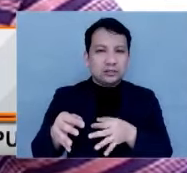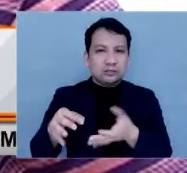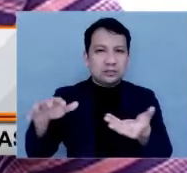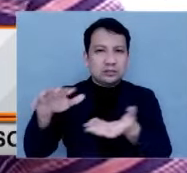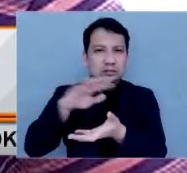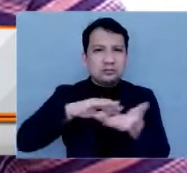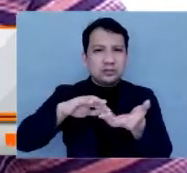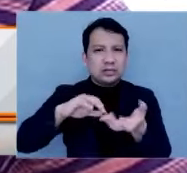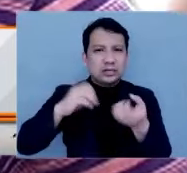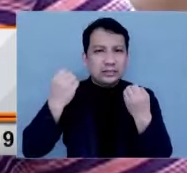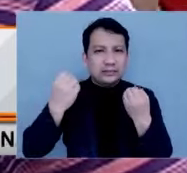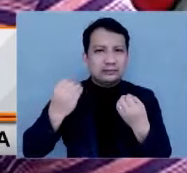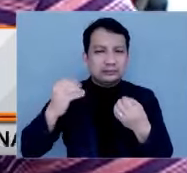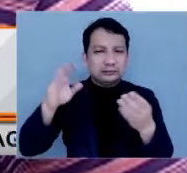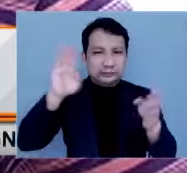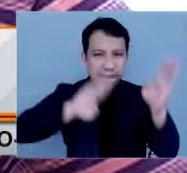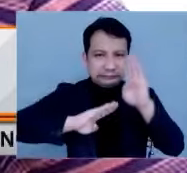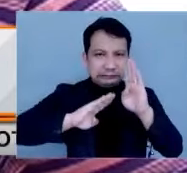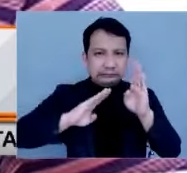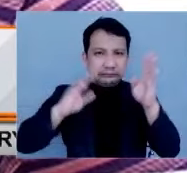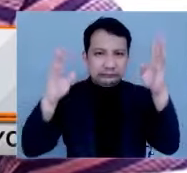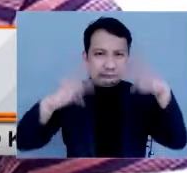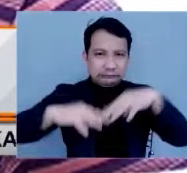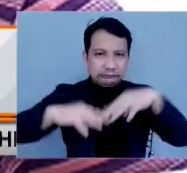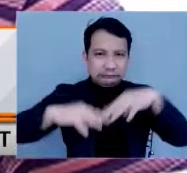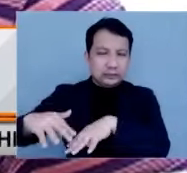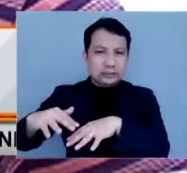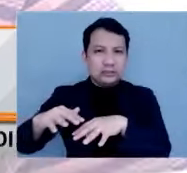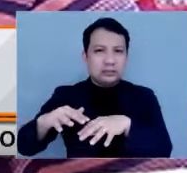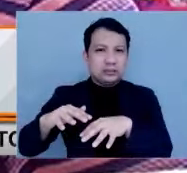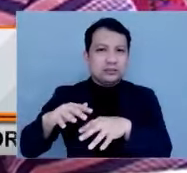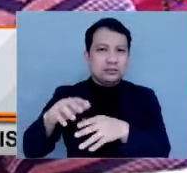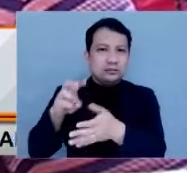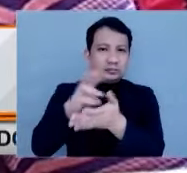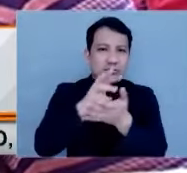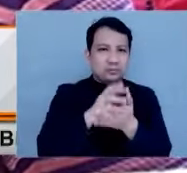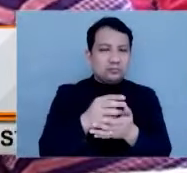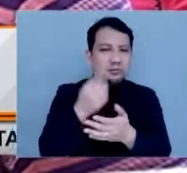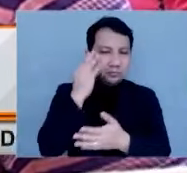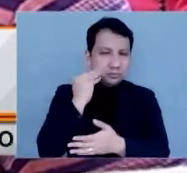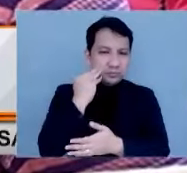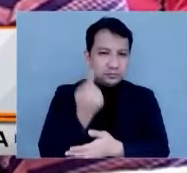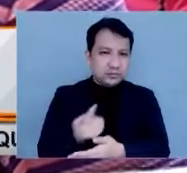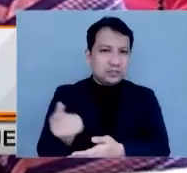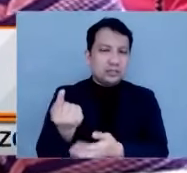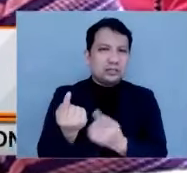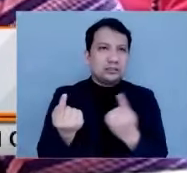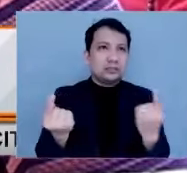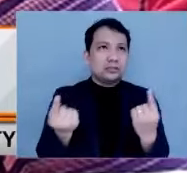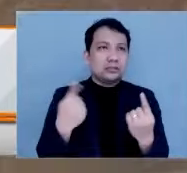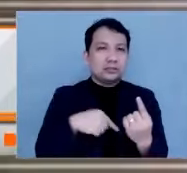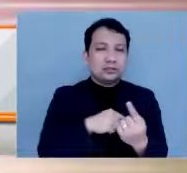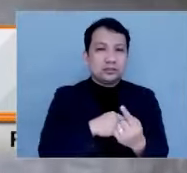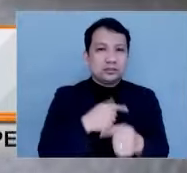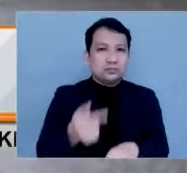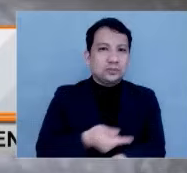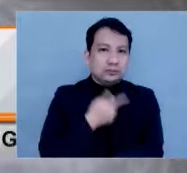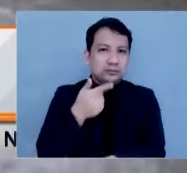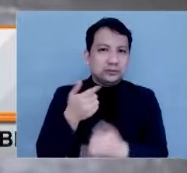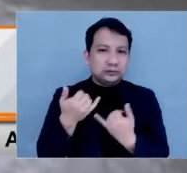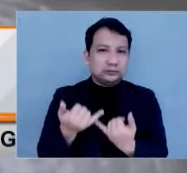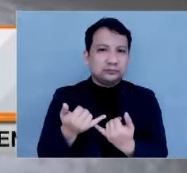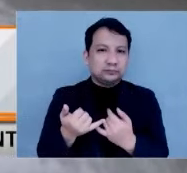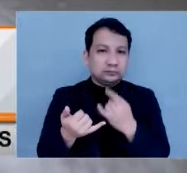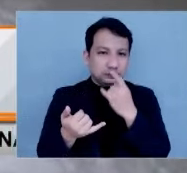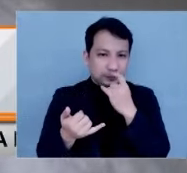na naranasan po ng Ah bawat isa Oo siguro yung medyo matatagalan ng konti Hindi